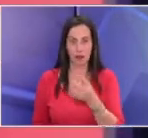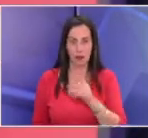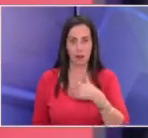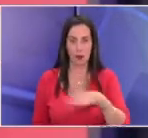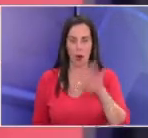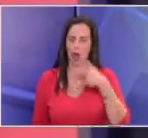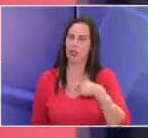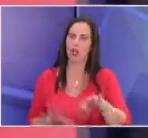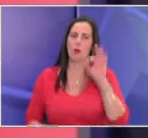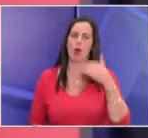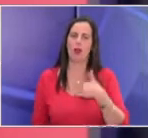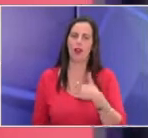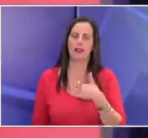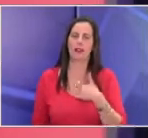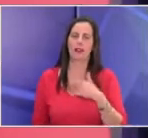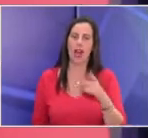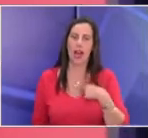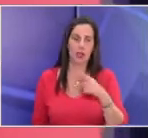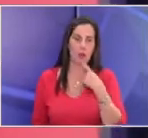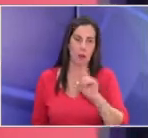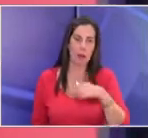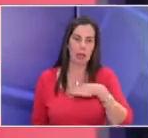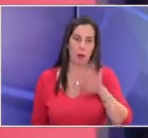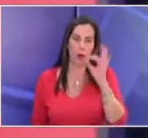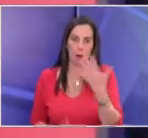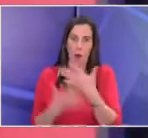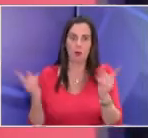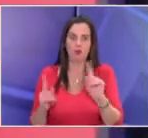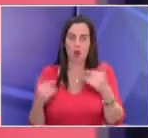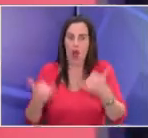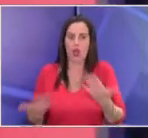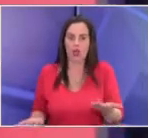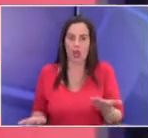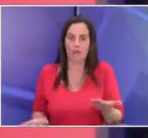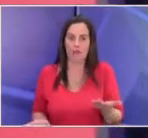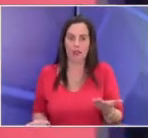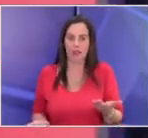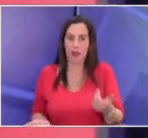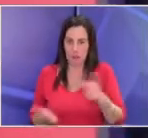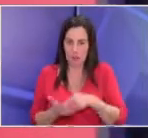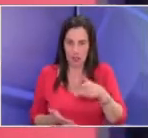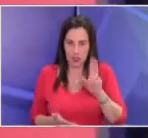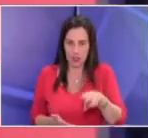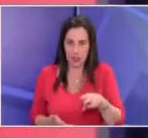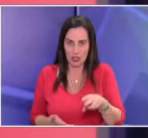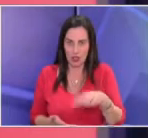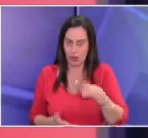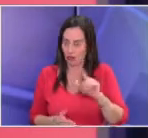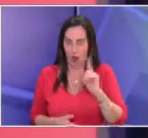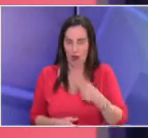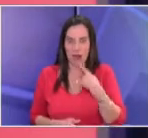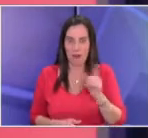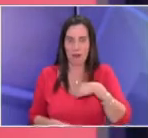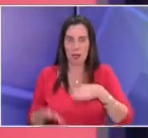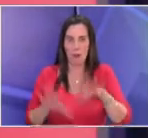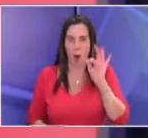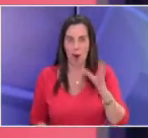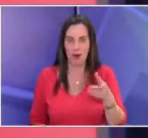למדינה שבה יהיה לגליזציה מוחלטת. כן, אבל אני אפילו לא מדבר על זה, אני מדבר על זה. נזל. אני מדבר לפני זה שיש בן אדם, אנשים